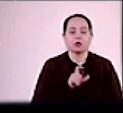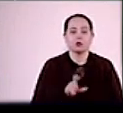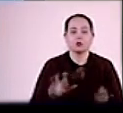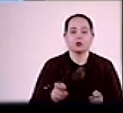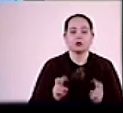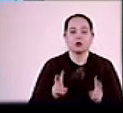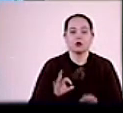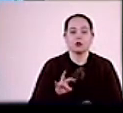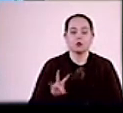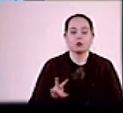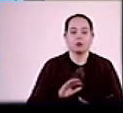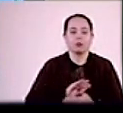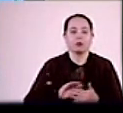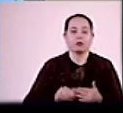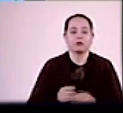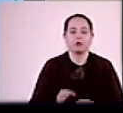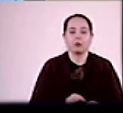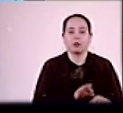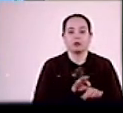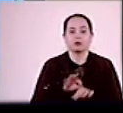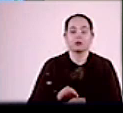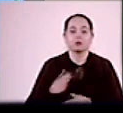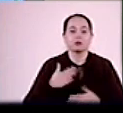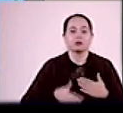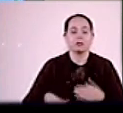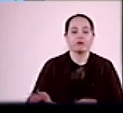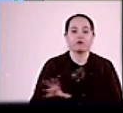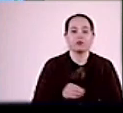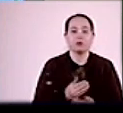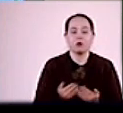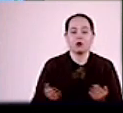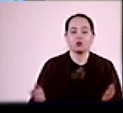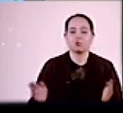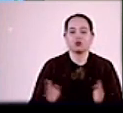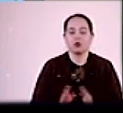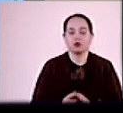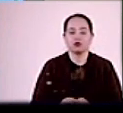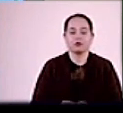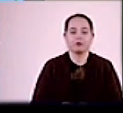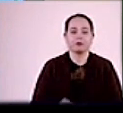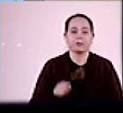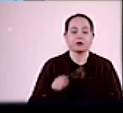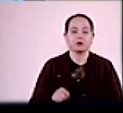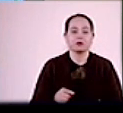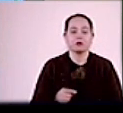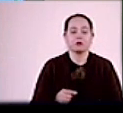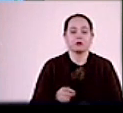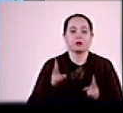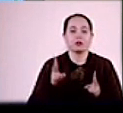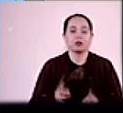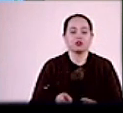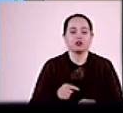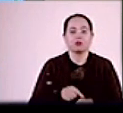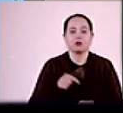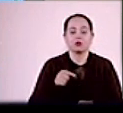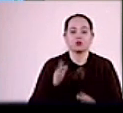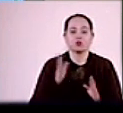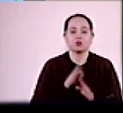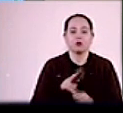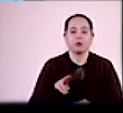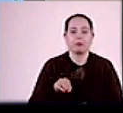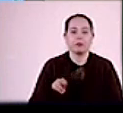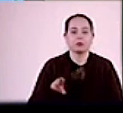он, призваны приносить радость всем окружающим. Тем трагичнее кажется судьба